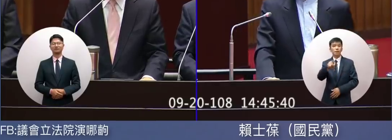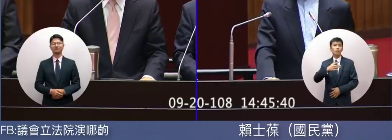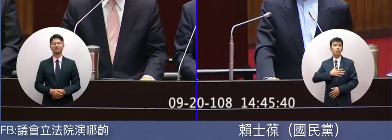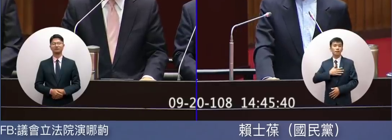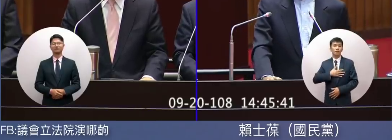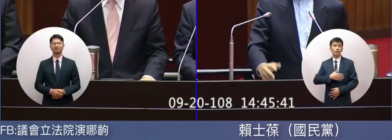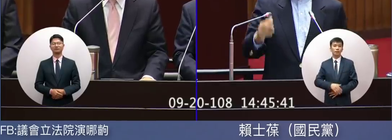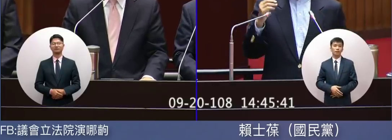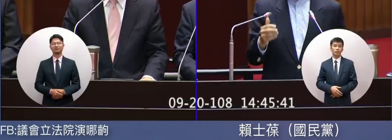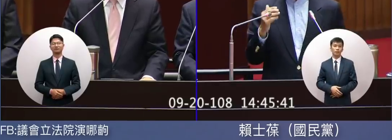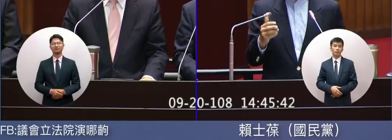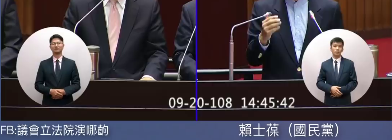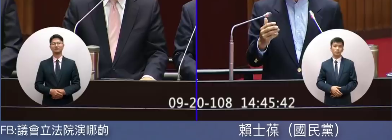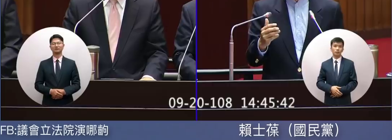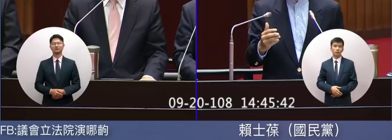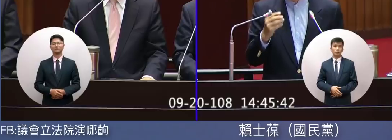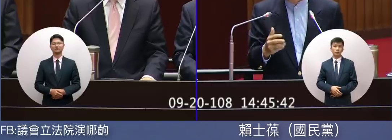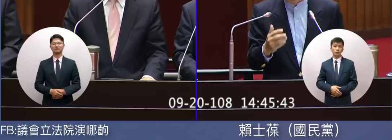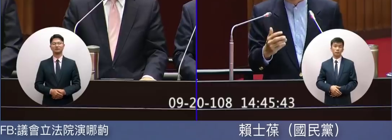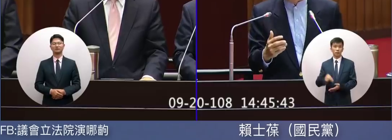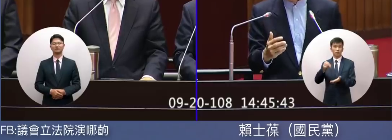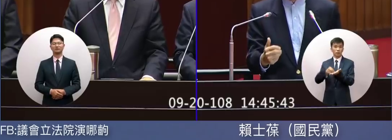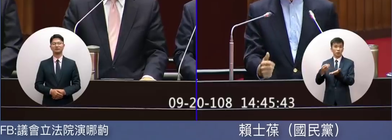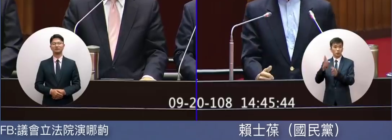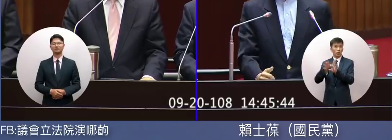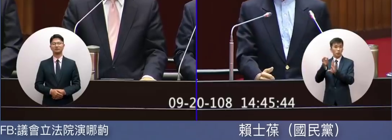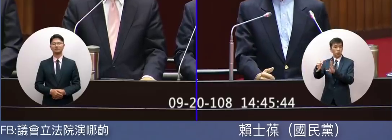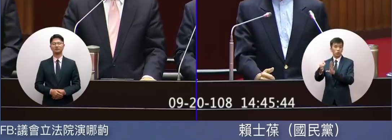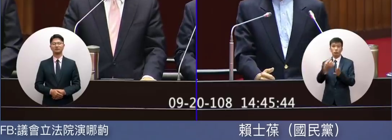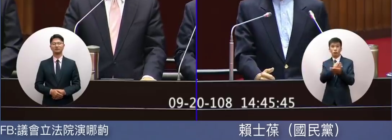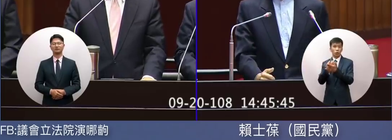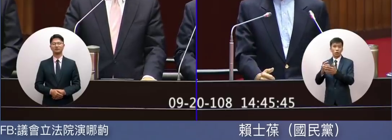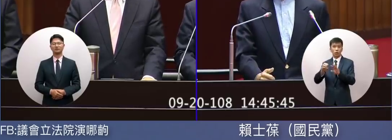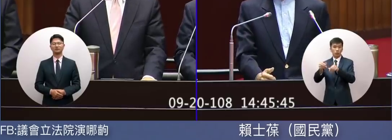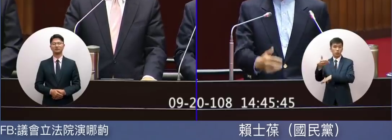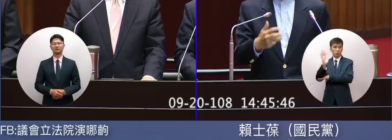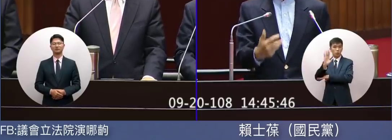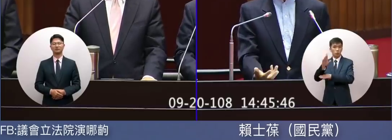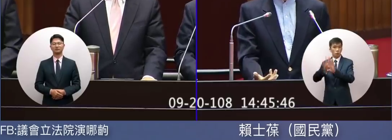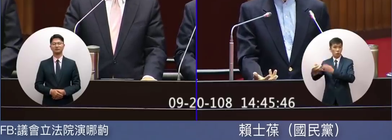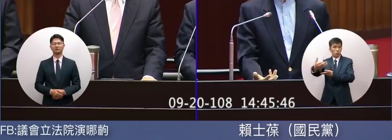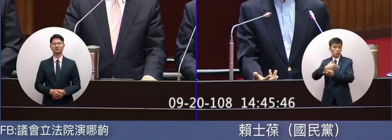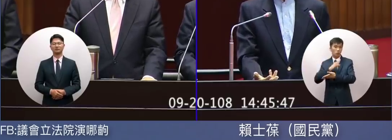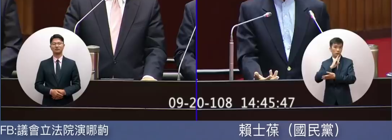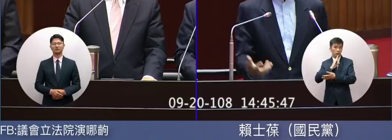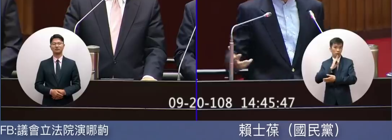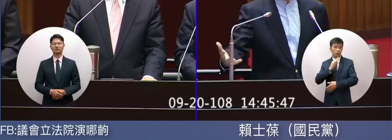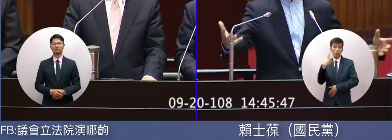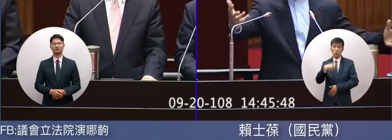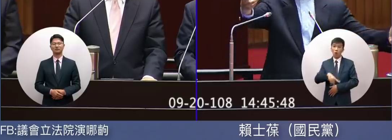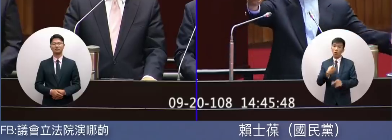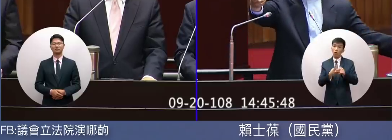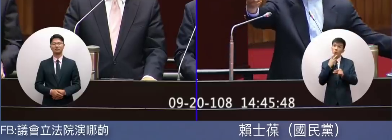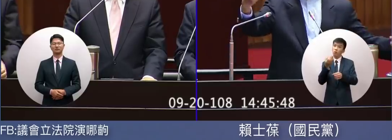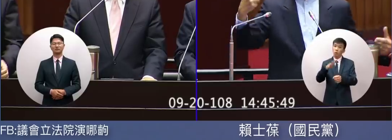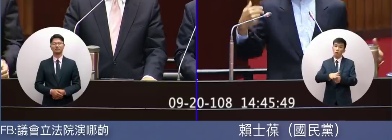了。印花税明明就是地方税，你说你补助，啊，就一